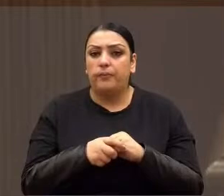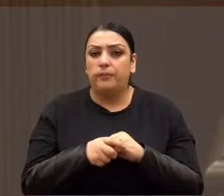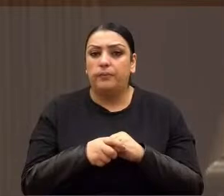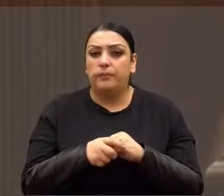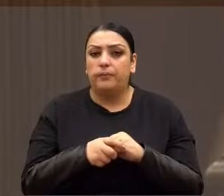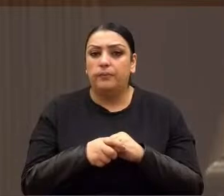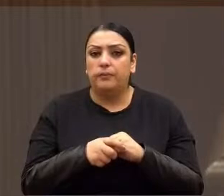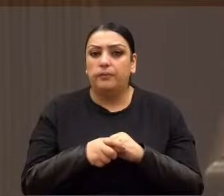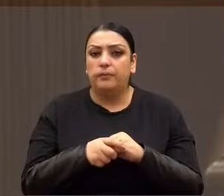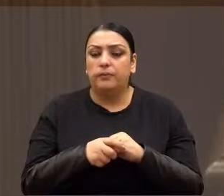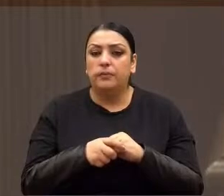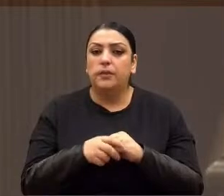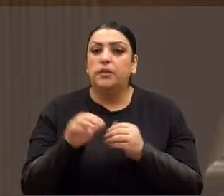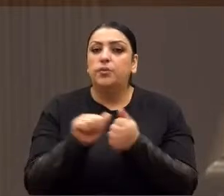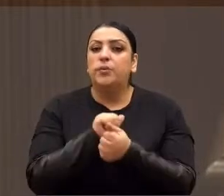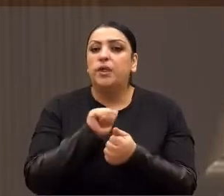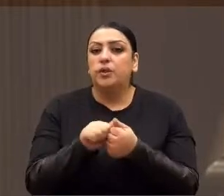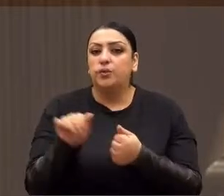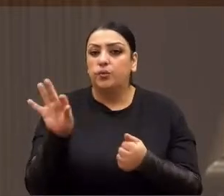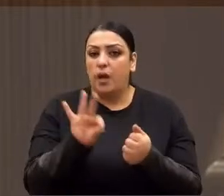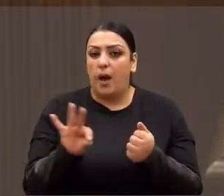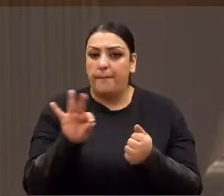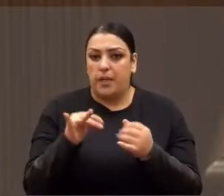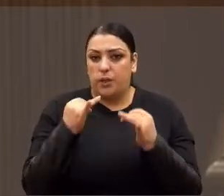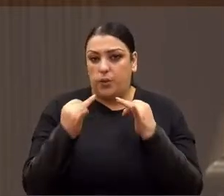ուրեմն փաստաթղթի մասին խոսեմ,